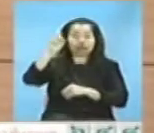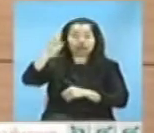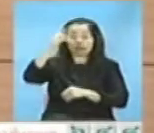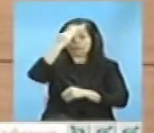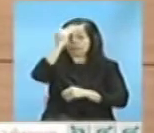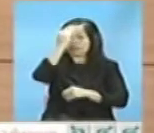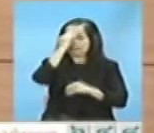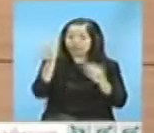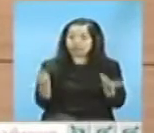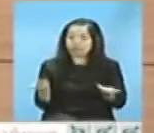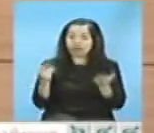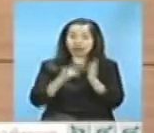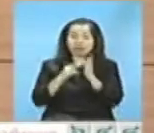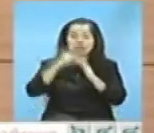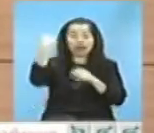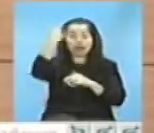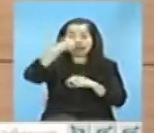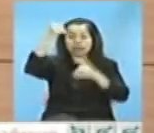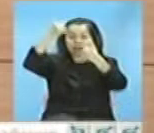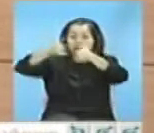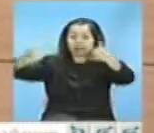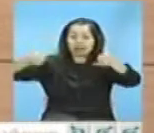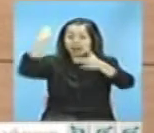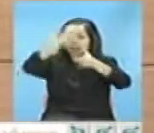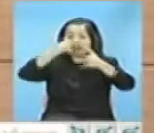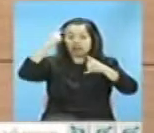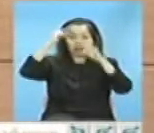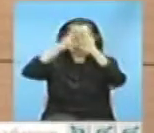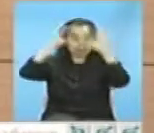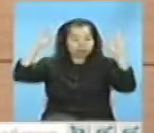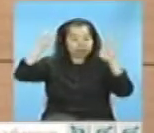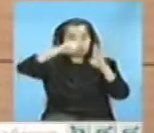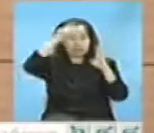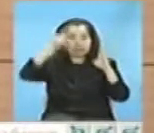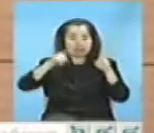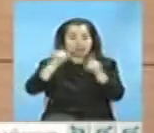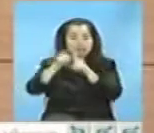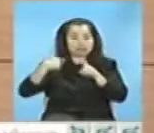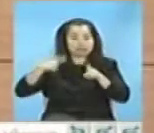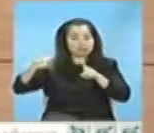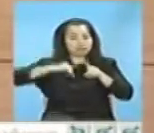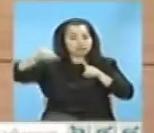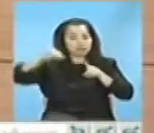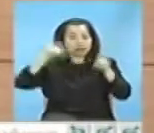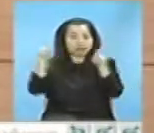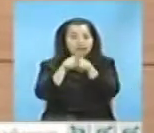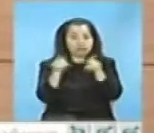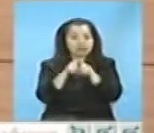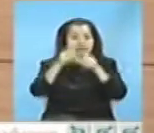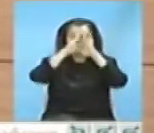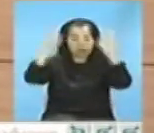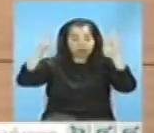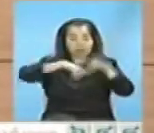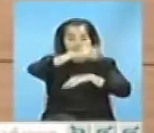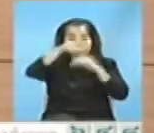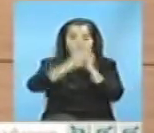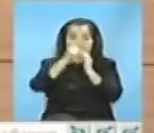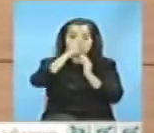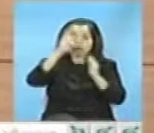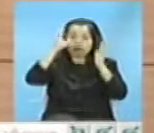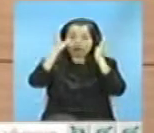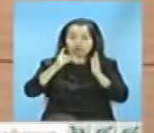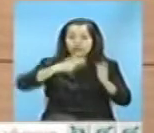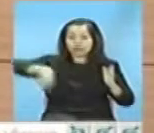นซึ่งเราไม่ทราบว่าเป็นใครแล้วเขาจะมีความรู้ความสามารถเท่าเทียมกับพวกเราที่นั่งกันอยู่ทั้ง600ท่านเนี่ยได้ไห